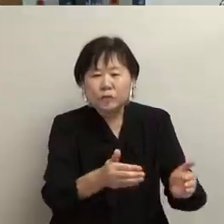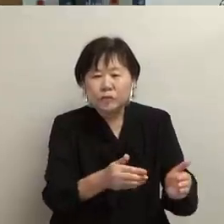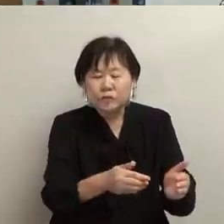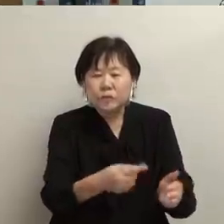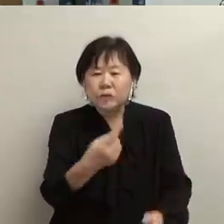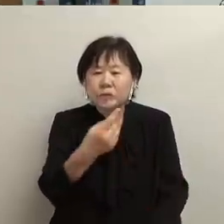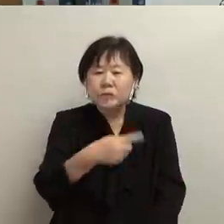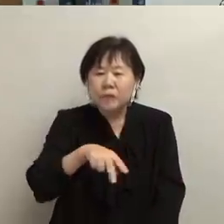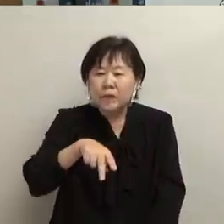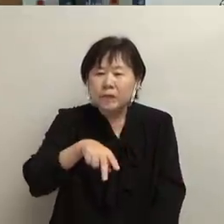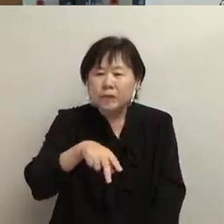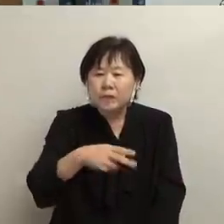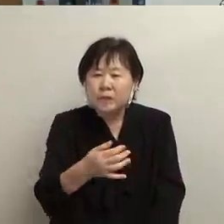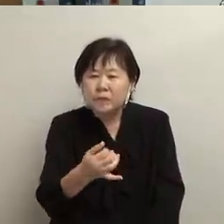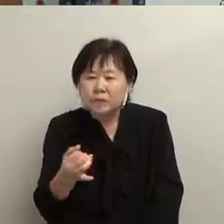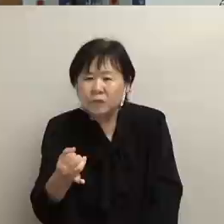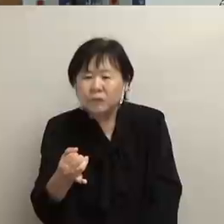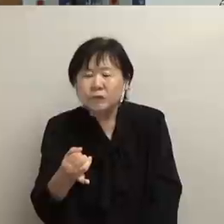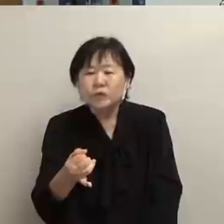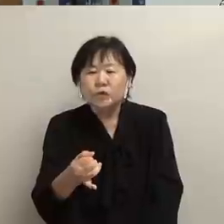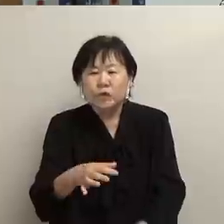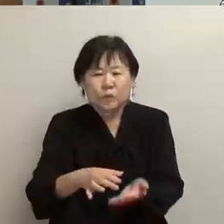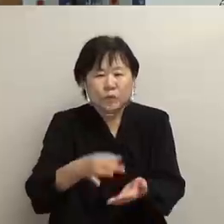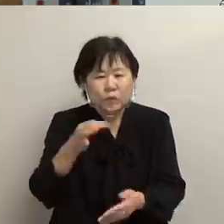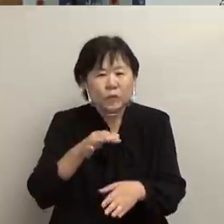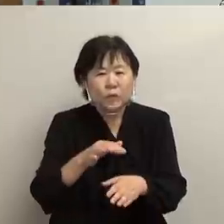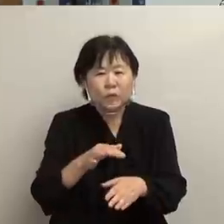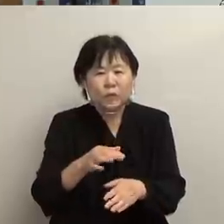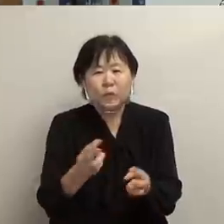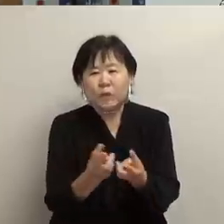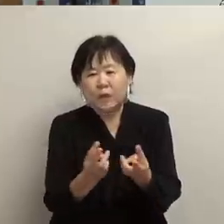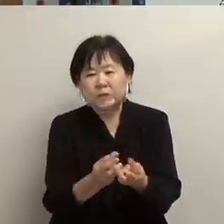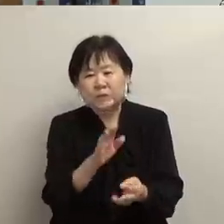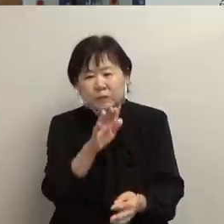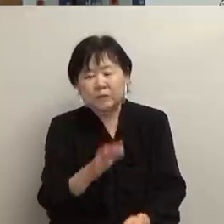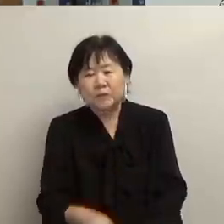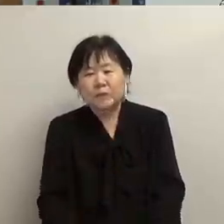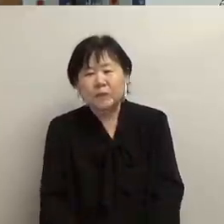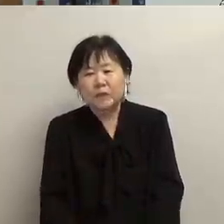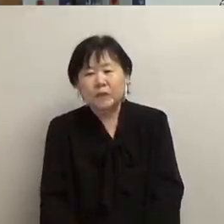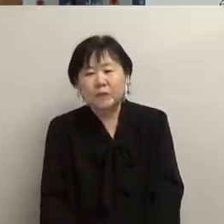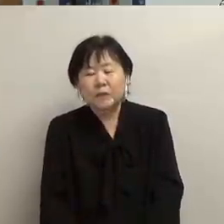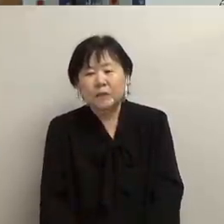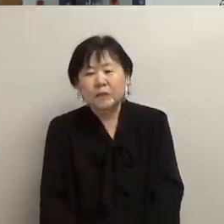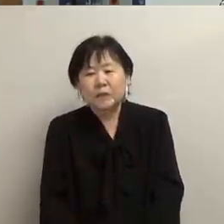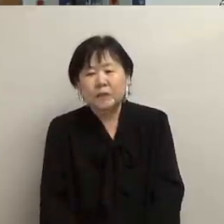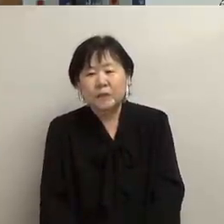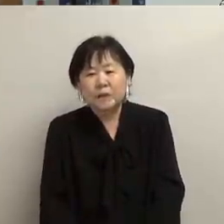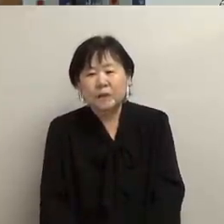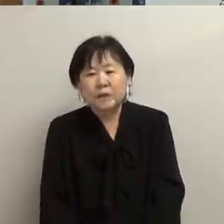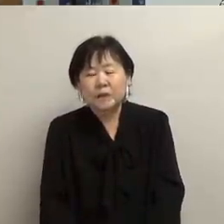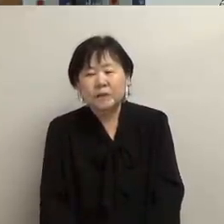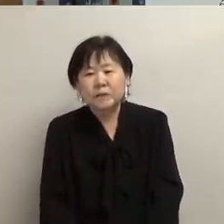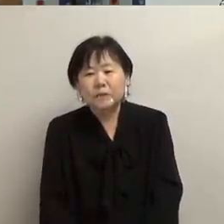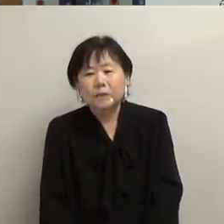200人いう割合の量でございますであの担当の i